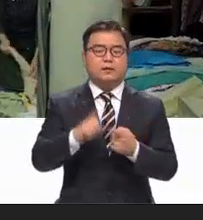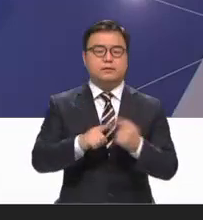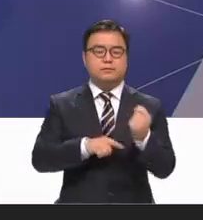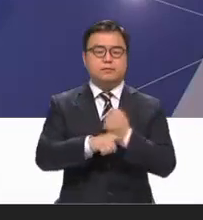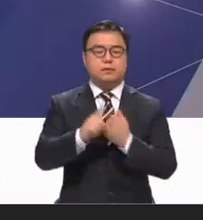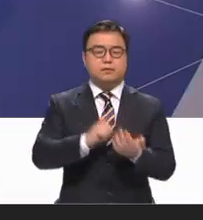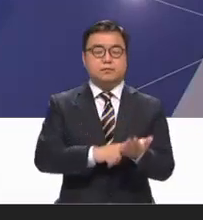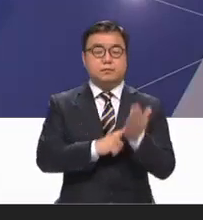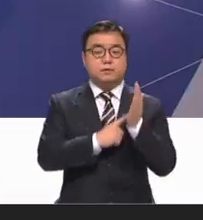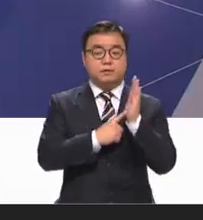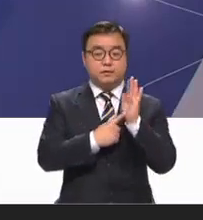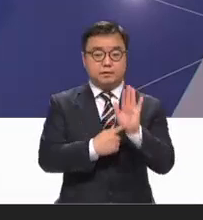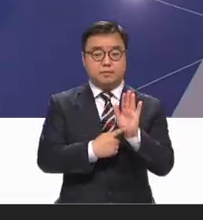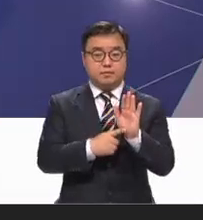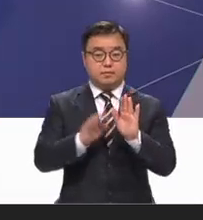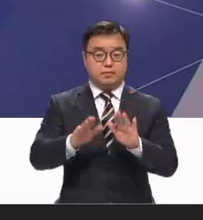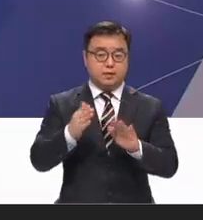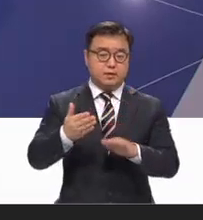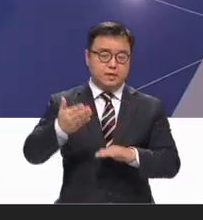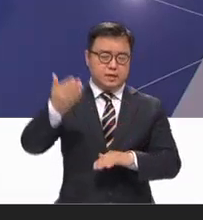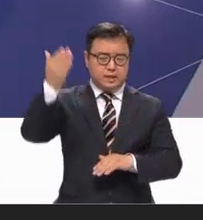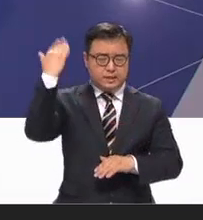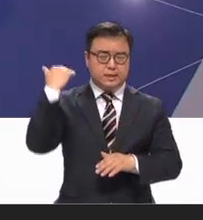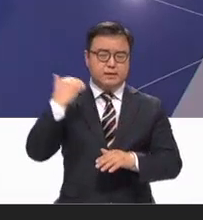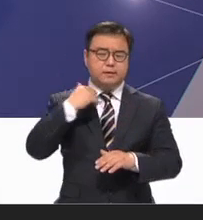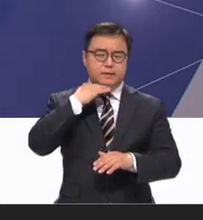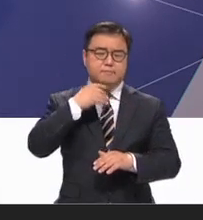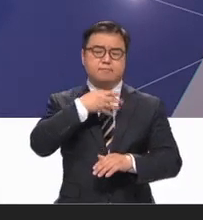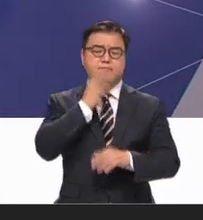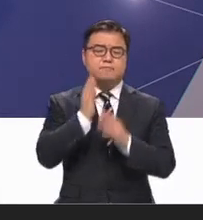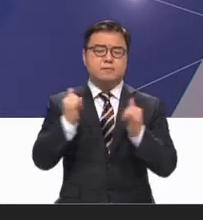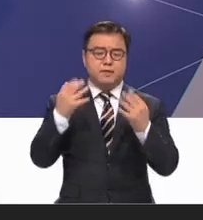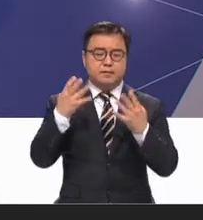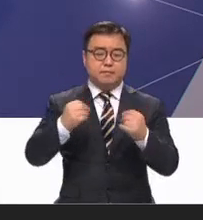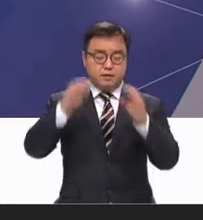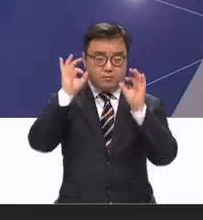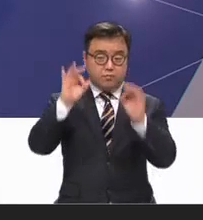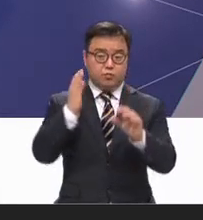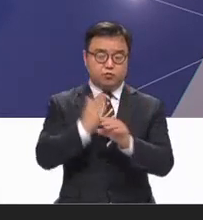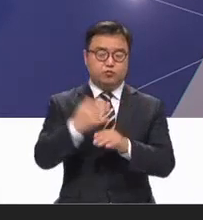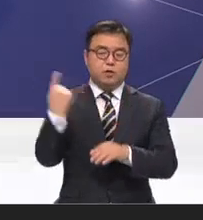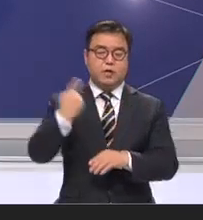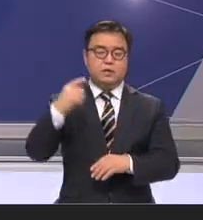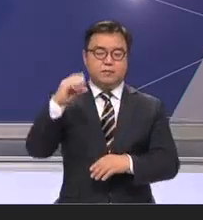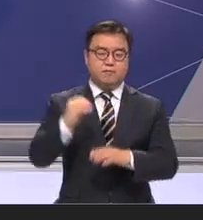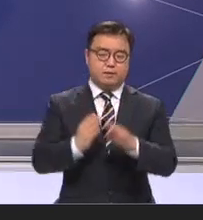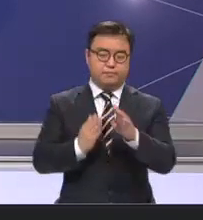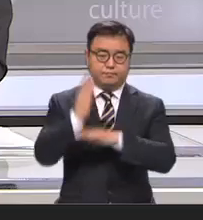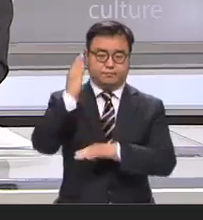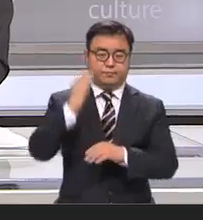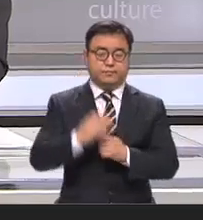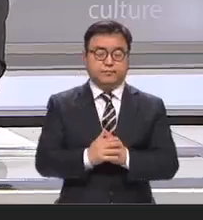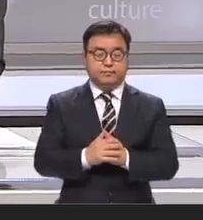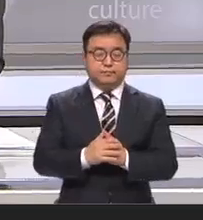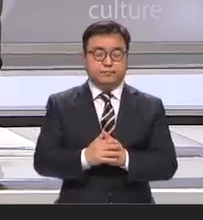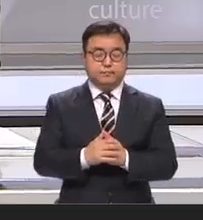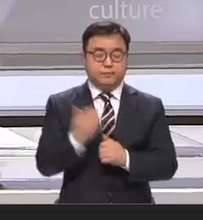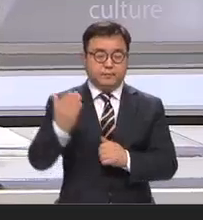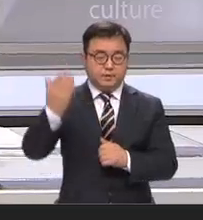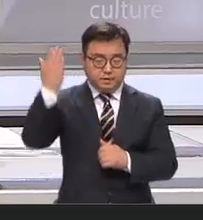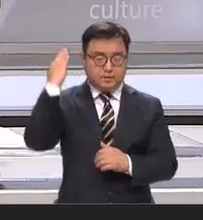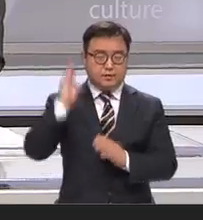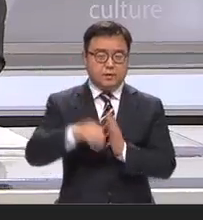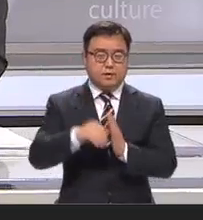네. 기성세대의 관람 열풍이 일어나면서 이 영화가 천만을 돌파했습니다. 그렇습니다. 그때 당시만 해도 그래서